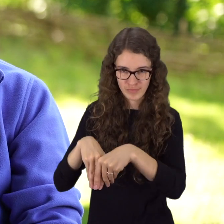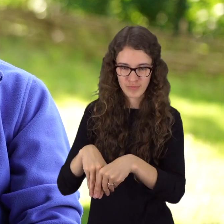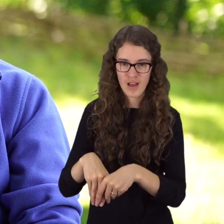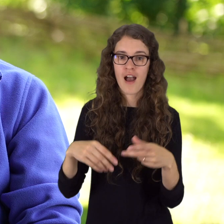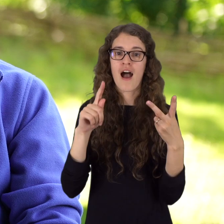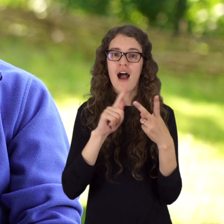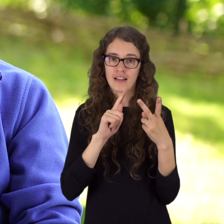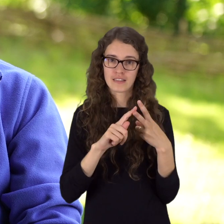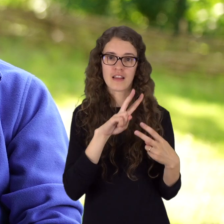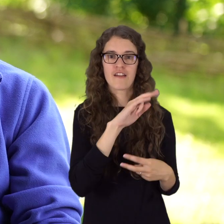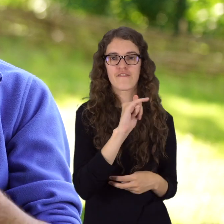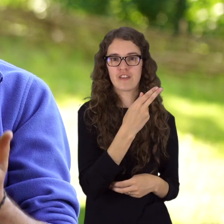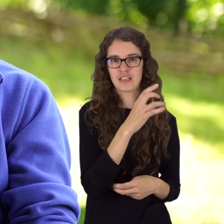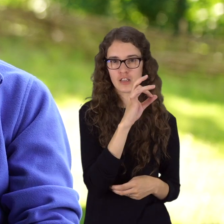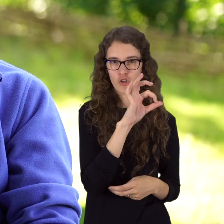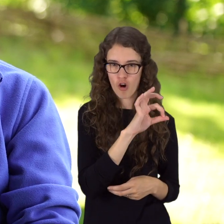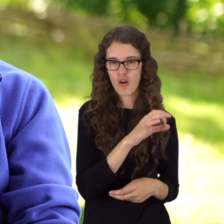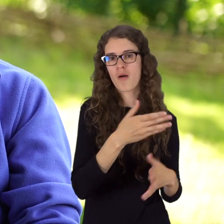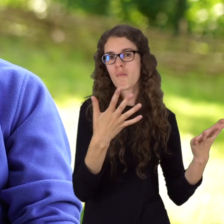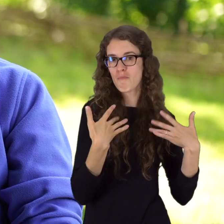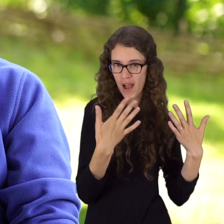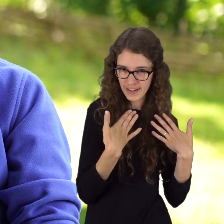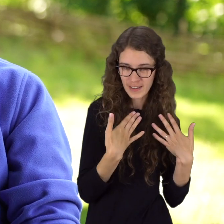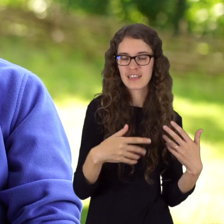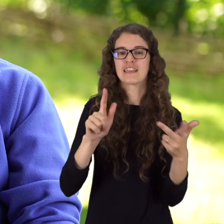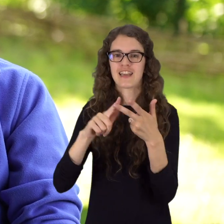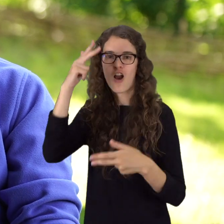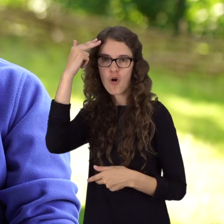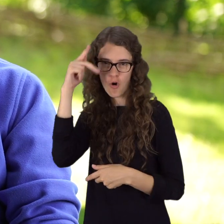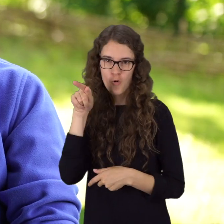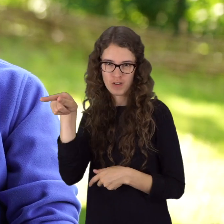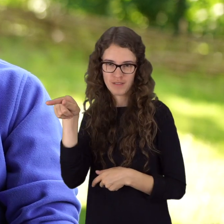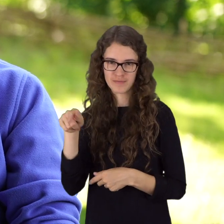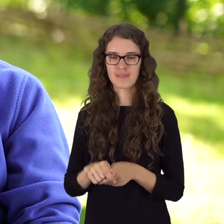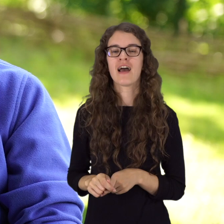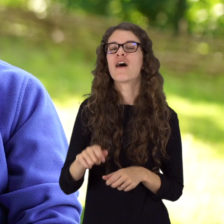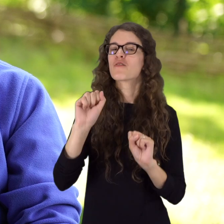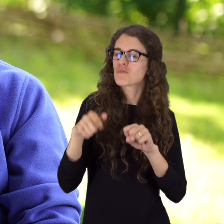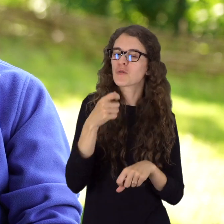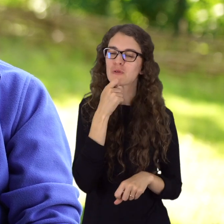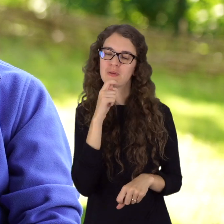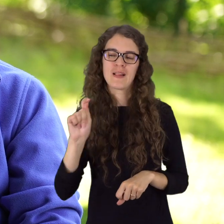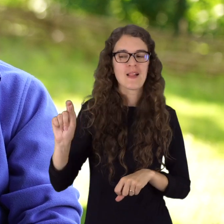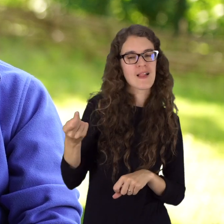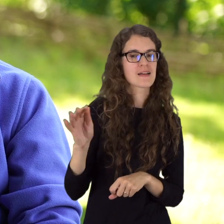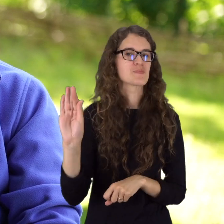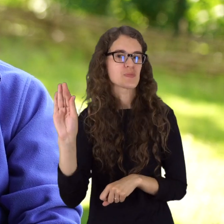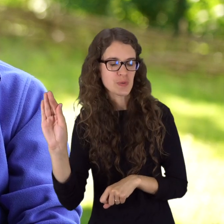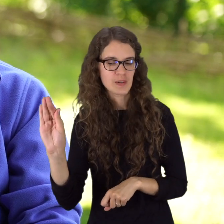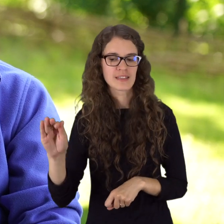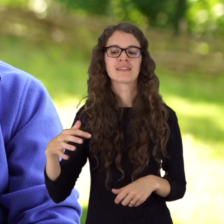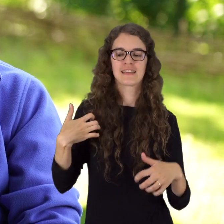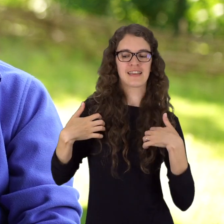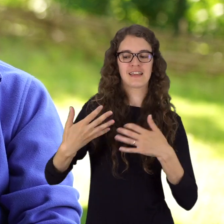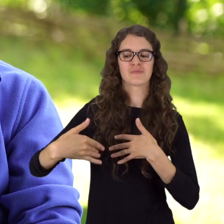Vingio parke vieną padalinį ir turime Lampėdžiuose, Kaune. Tokį kabliuką galiu užmesti, kad jau greitų laikų plečiamės